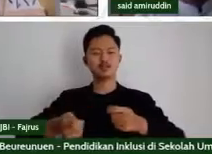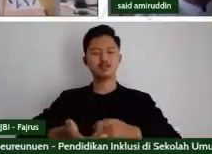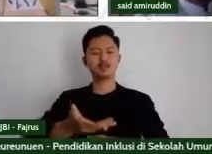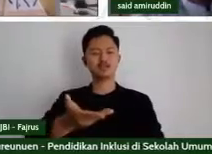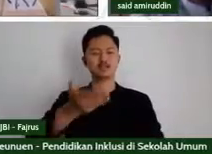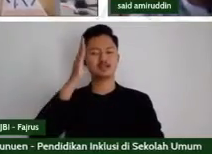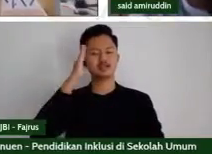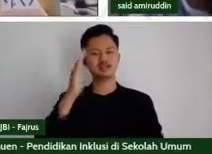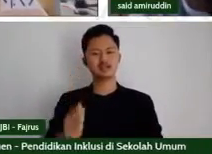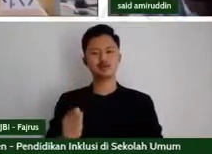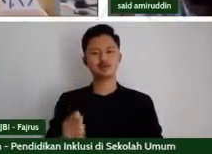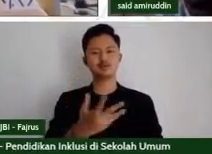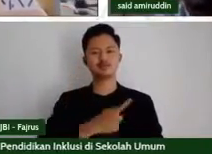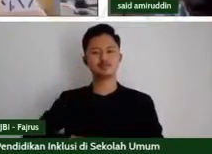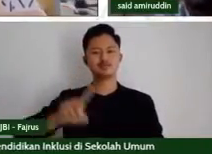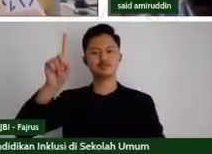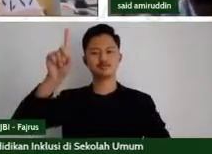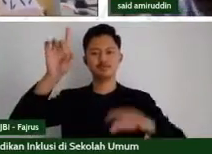warahmatullahi wabarakatuh.